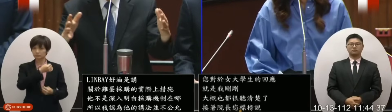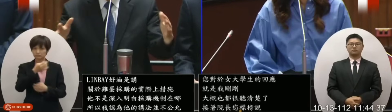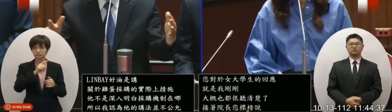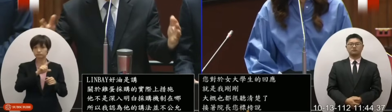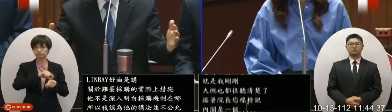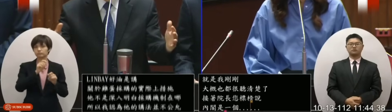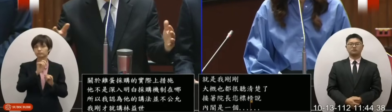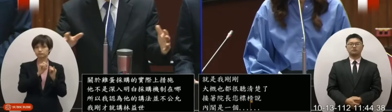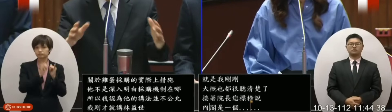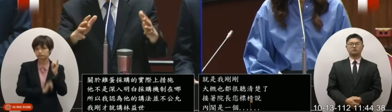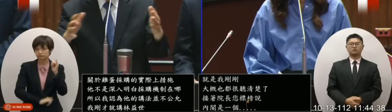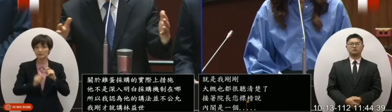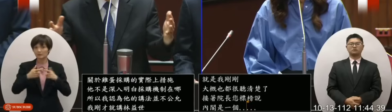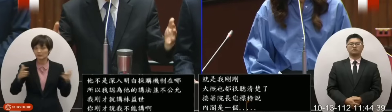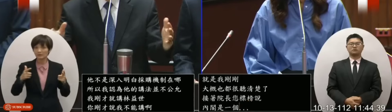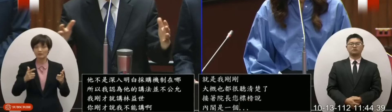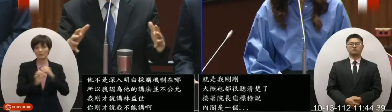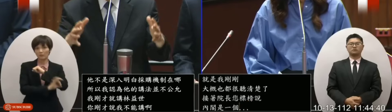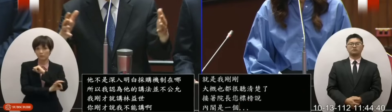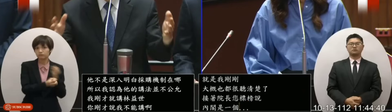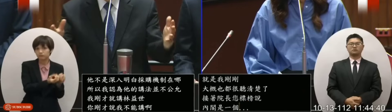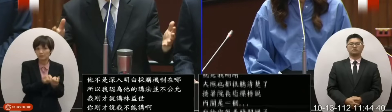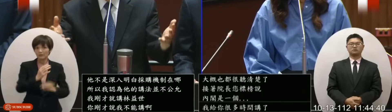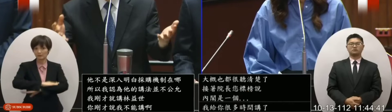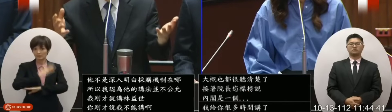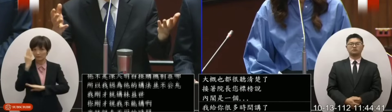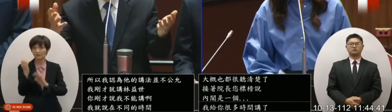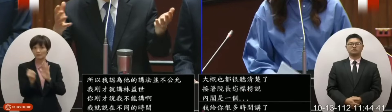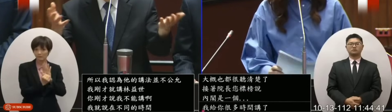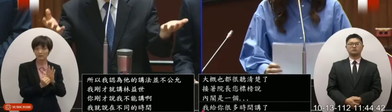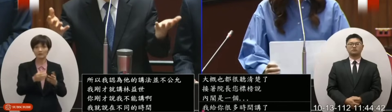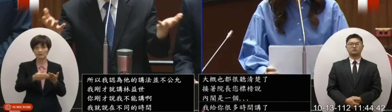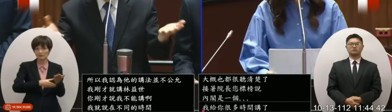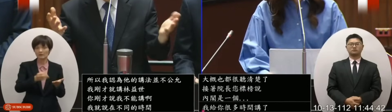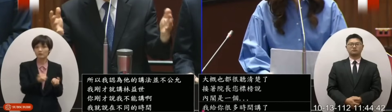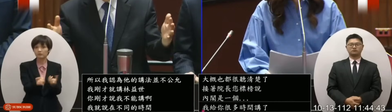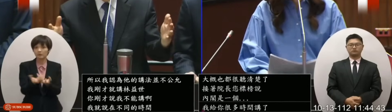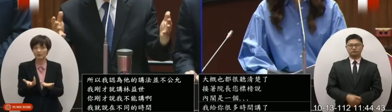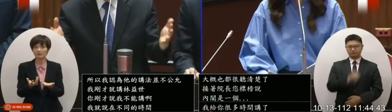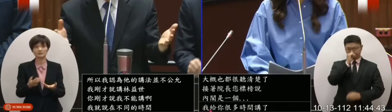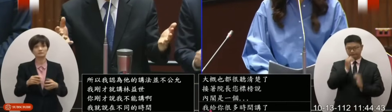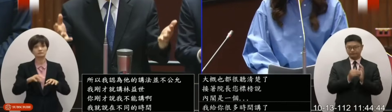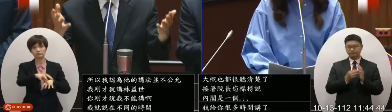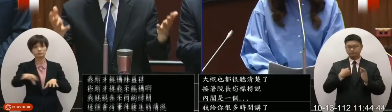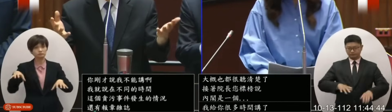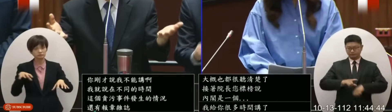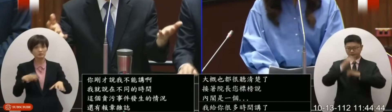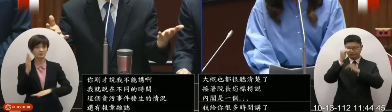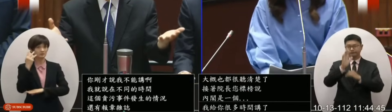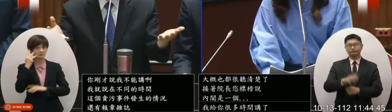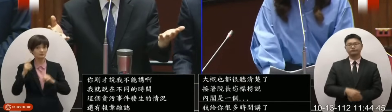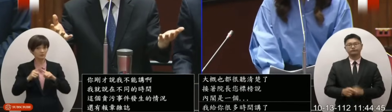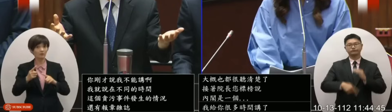事件发生的情况，还有在报章杂志里面，包括地方的这一个政治人物， 我 们发现国